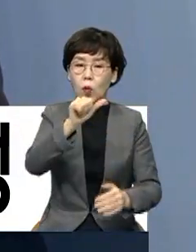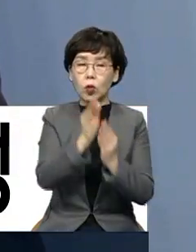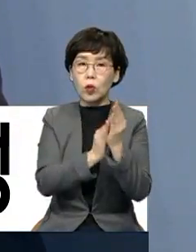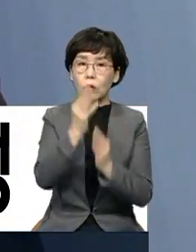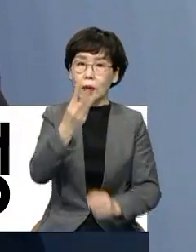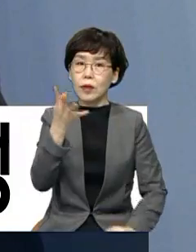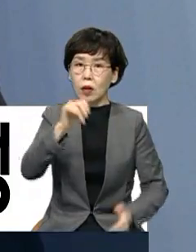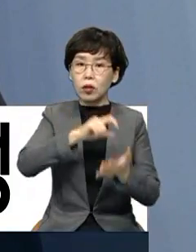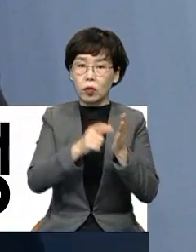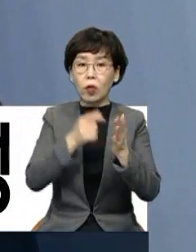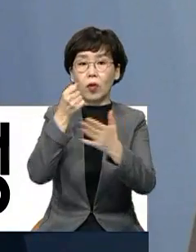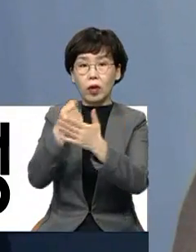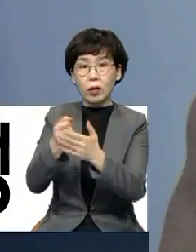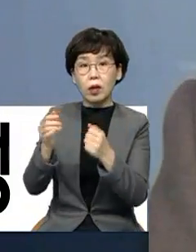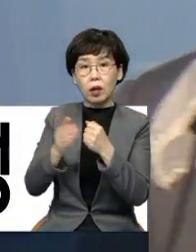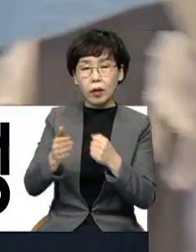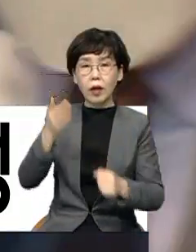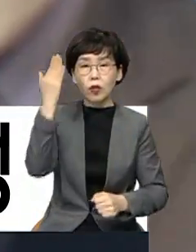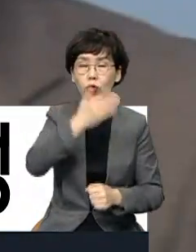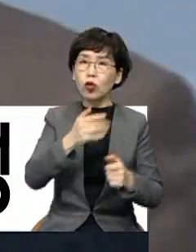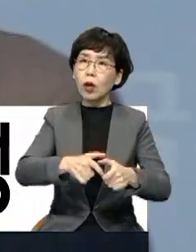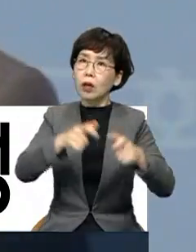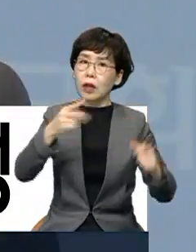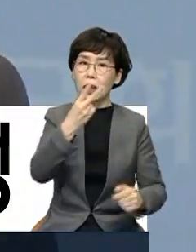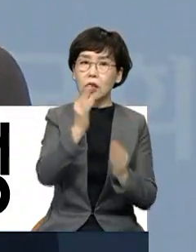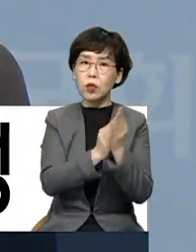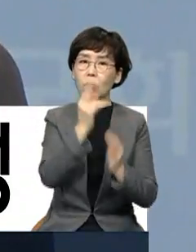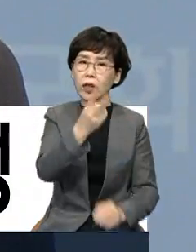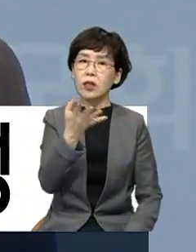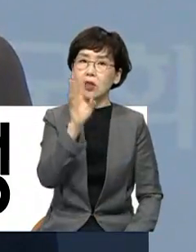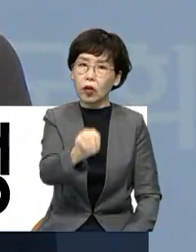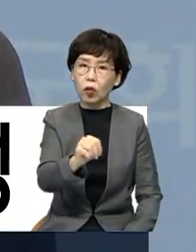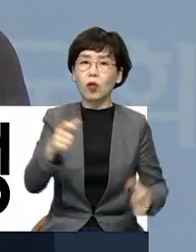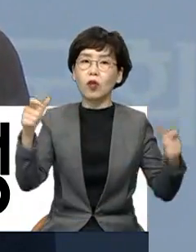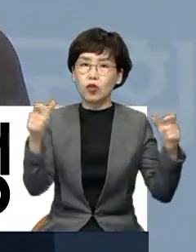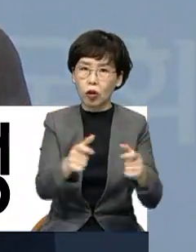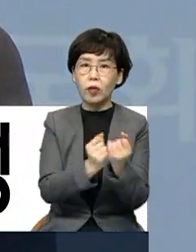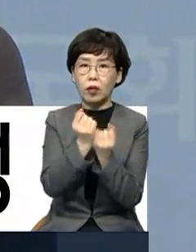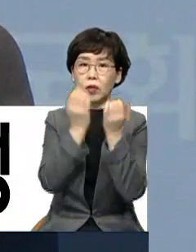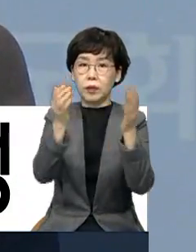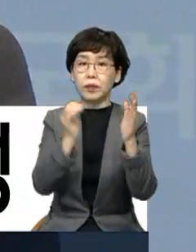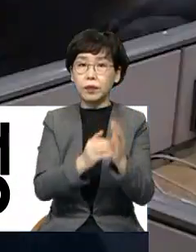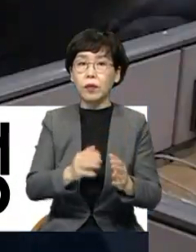원 수준으로 결정해서 순수한 증액은 2조 2천억 원으로 최소화했다고